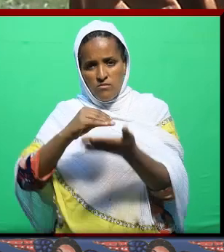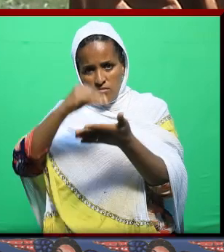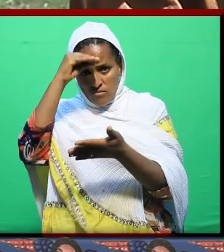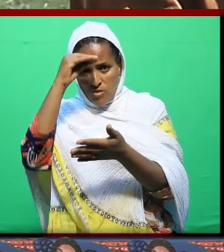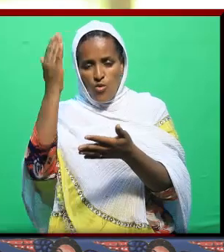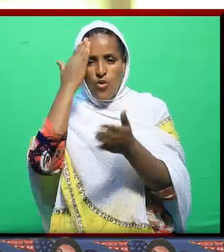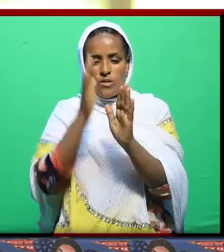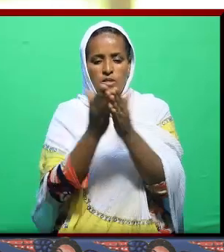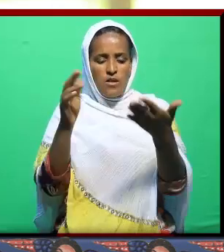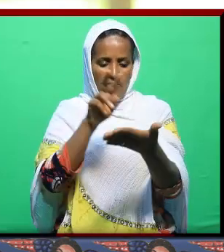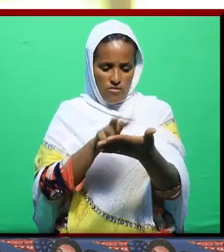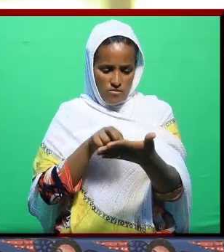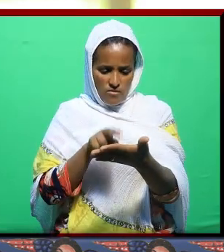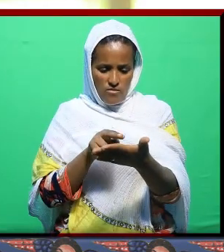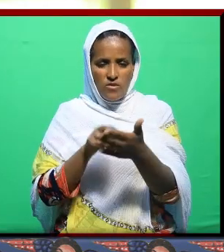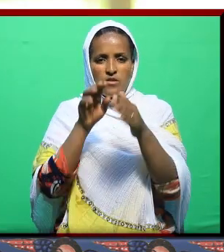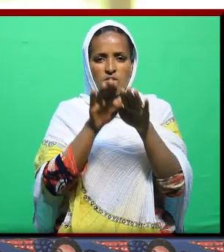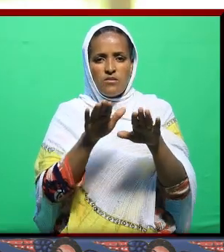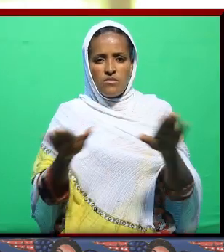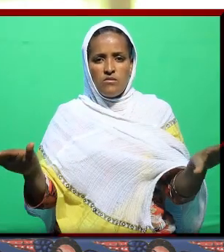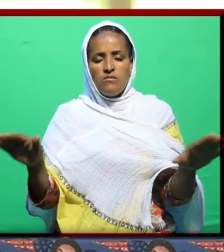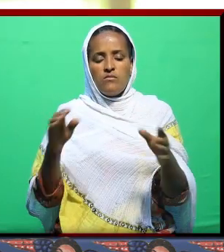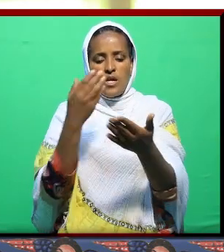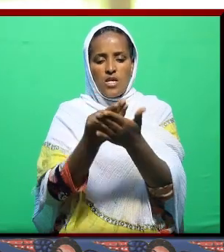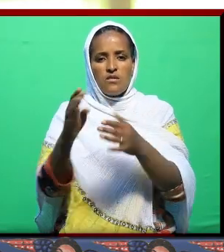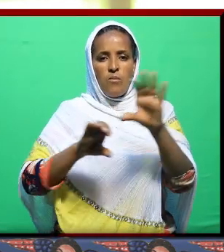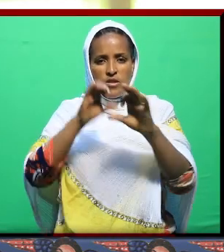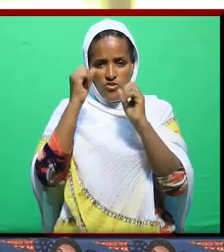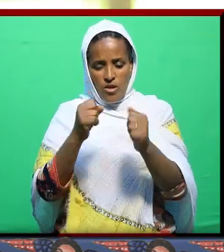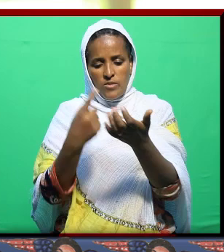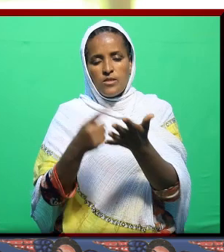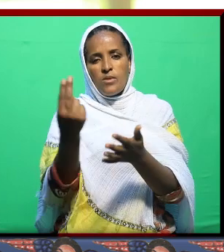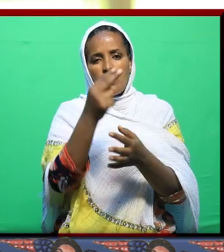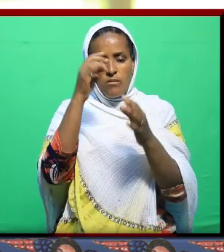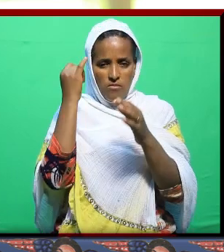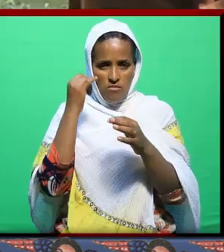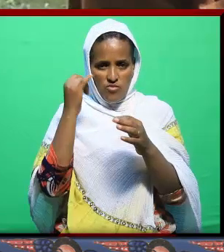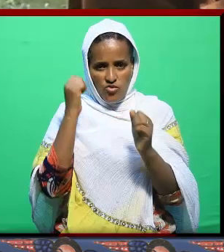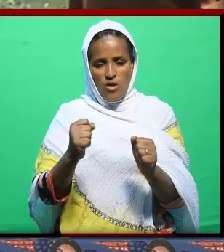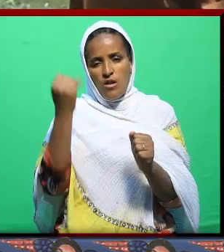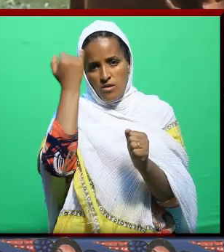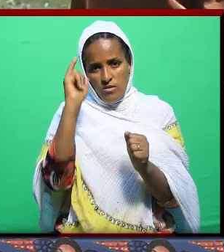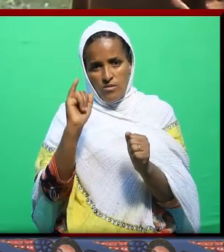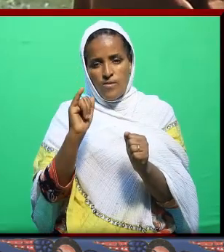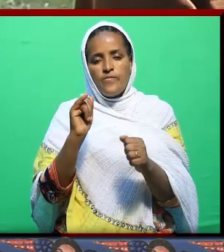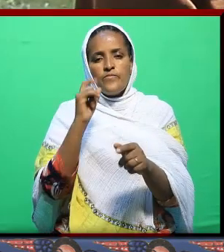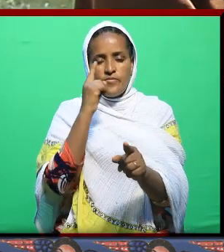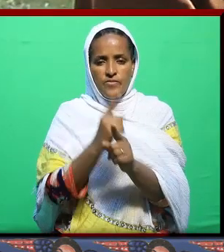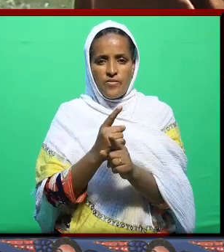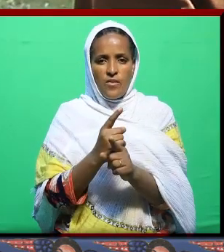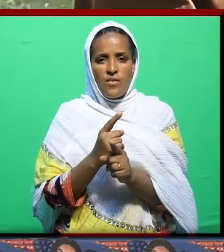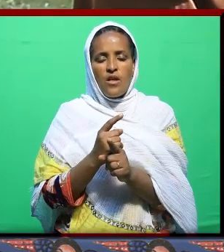በመማር የዕውቀት መጻሕፍትን በማንበብ ጽማዊን ገንዘብ ማድረግ ይቻላልና በዚህ መጠቀም ይቻላል ብለን እናስባለን።